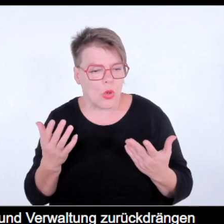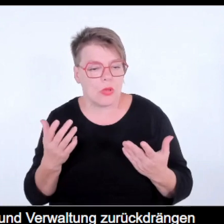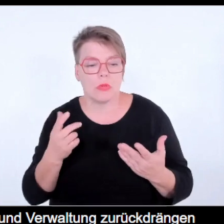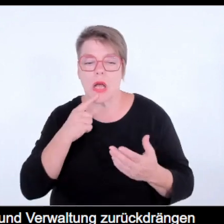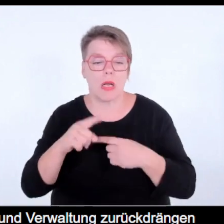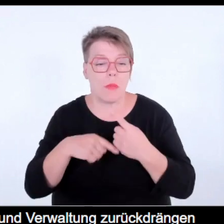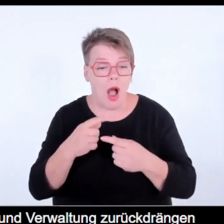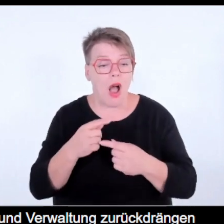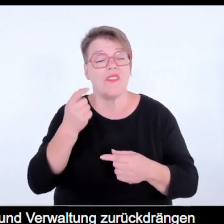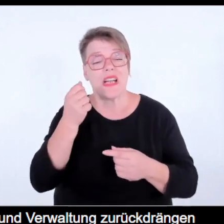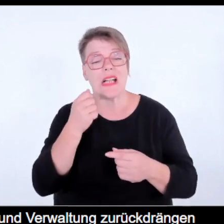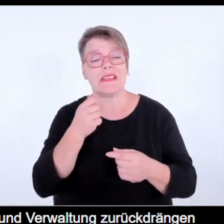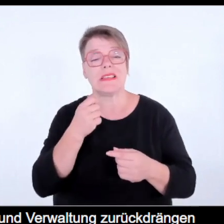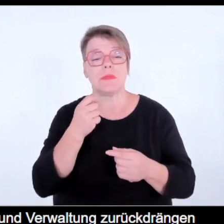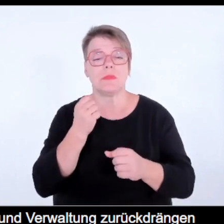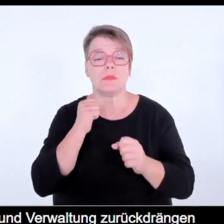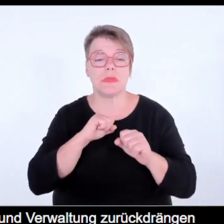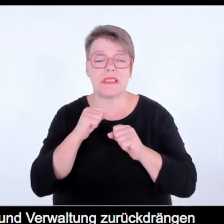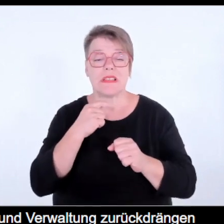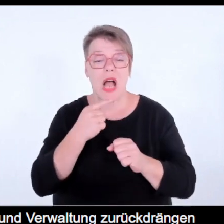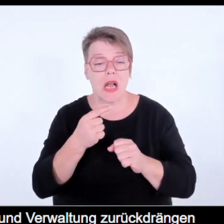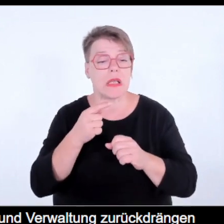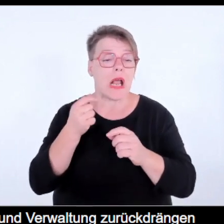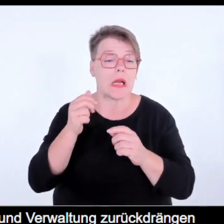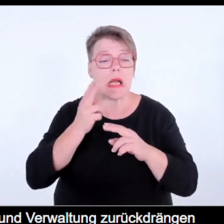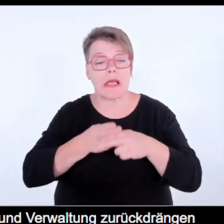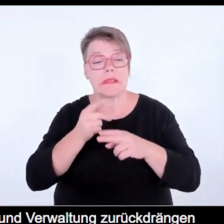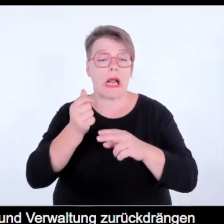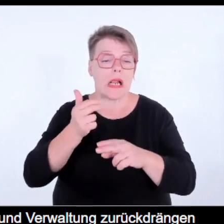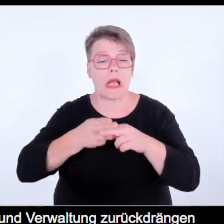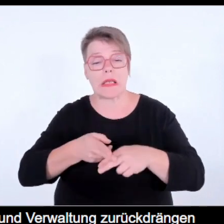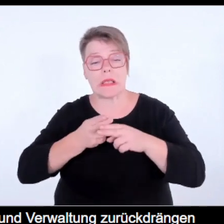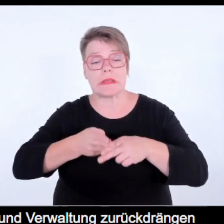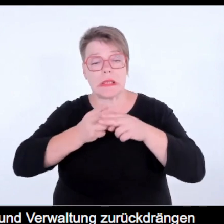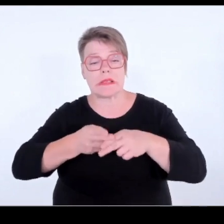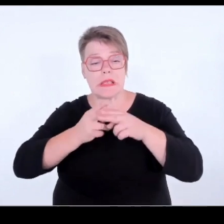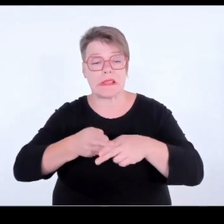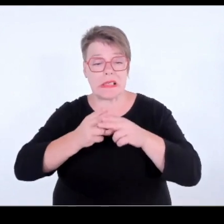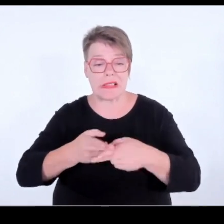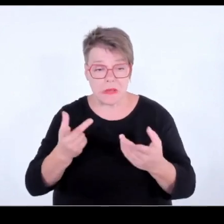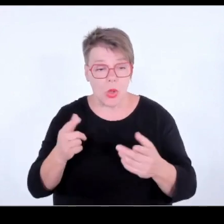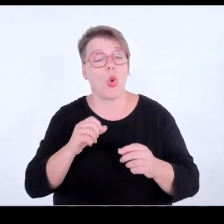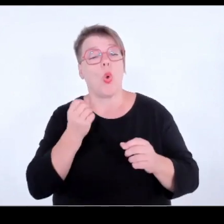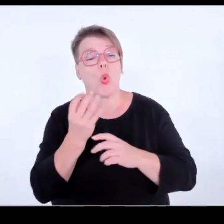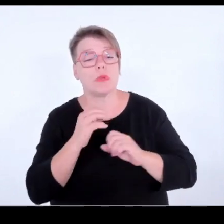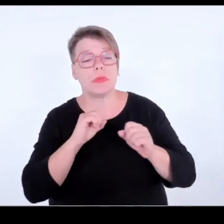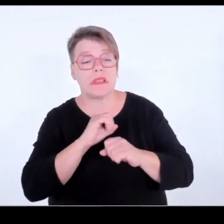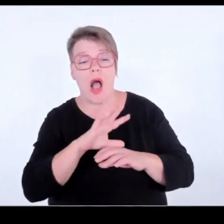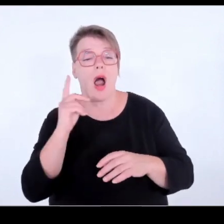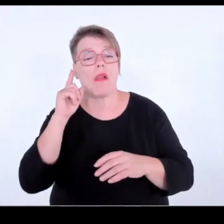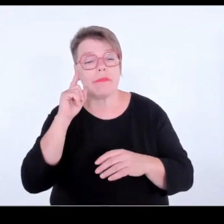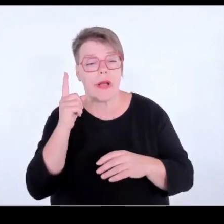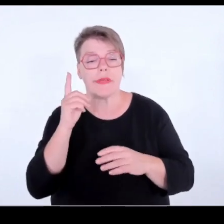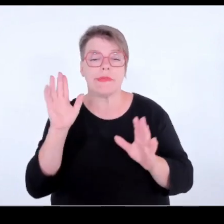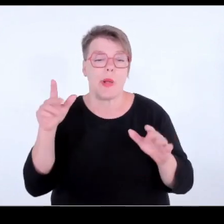Ministerien haben große Reste. Warum? Weil es nicht abgebaut werden kann. Und deswegen sagen wir, erhöhen wir die Planungskapazitäten, um auch in der